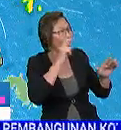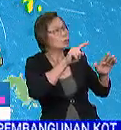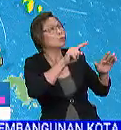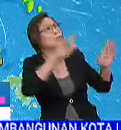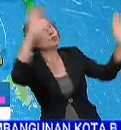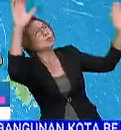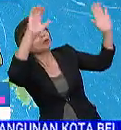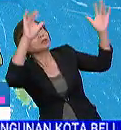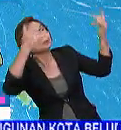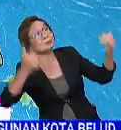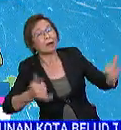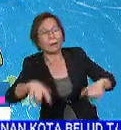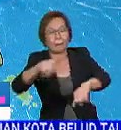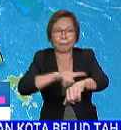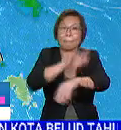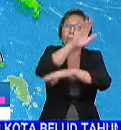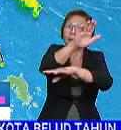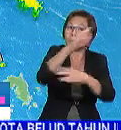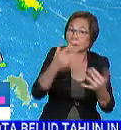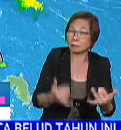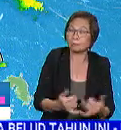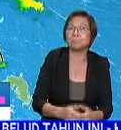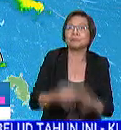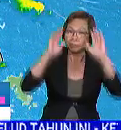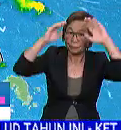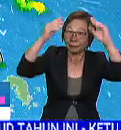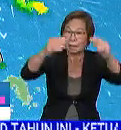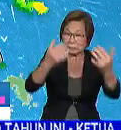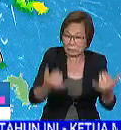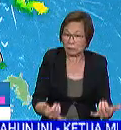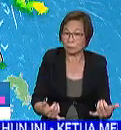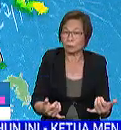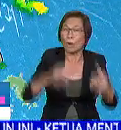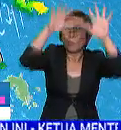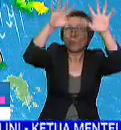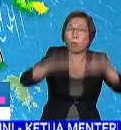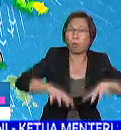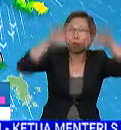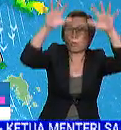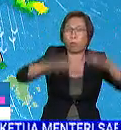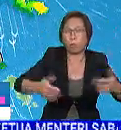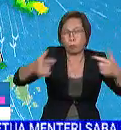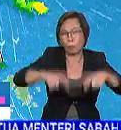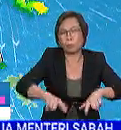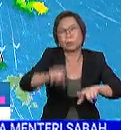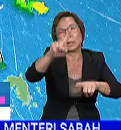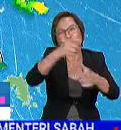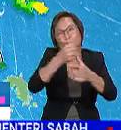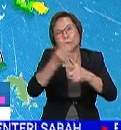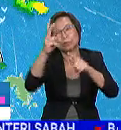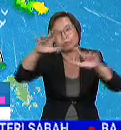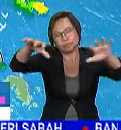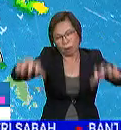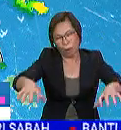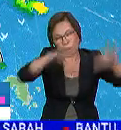tinjauan cuaca semasa pada petang ini. Dapat diperhatikan ketika ini, hujan lebat kini sedang berlaku di satu dua